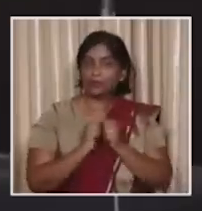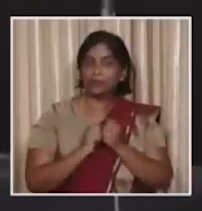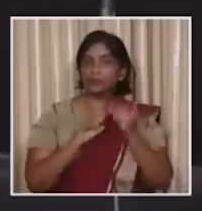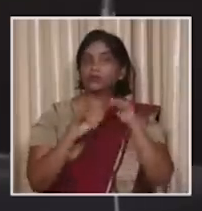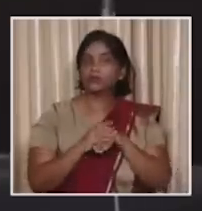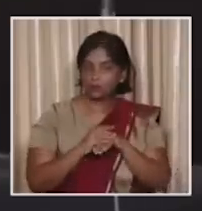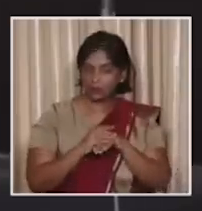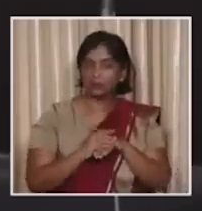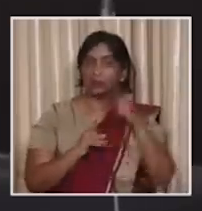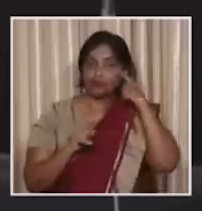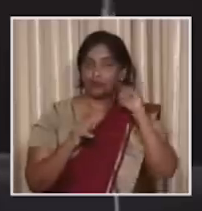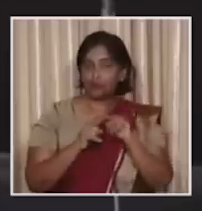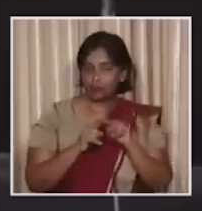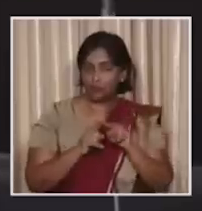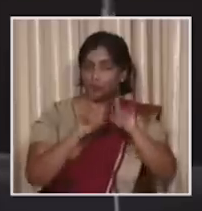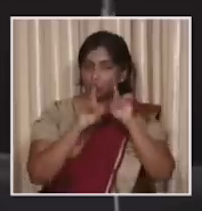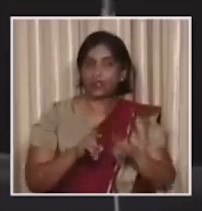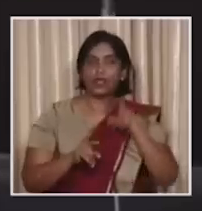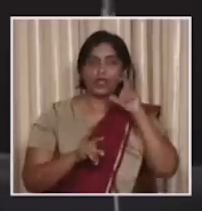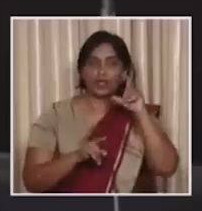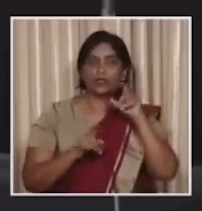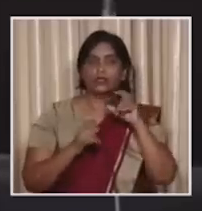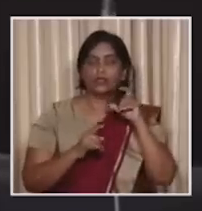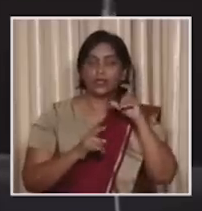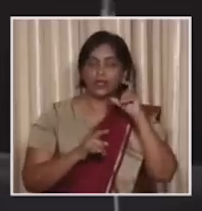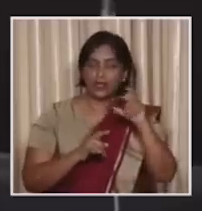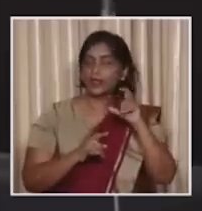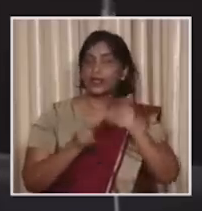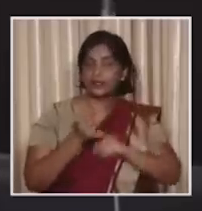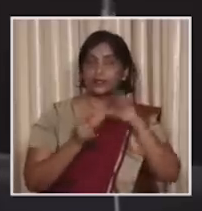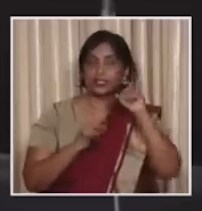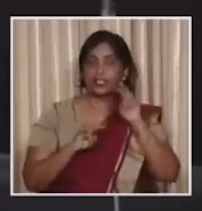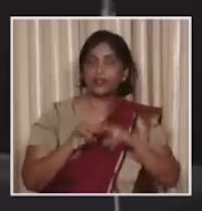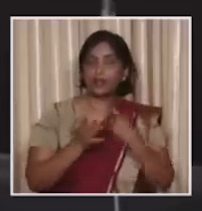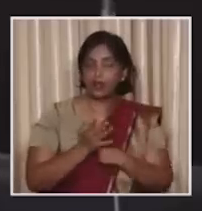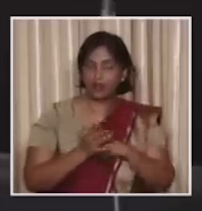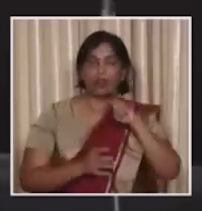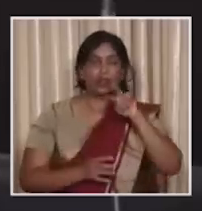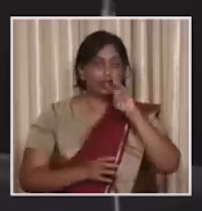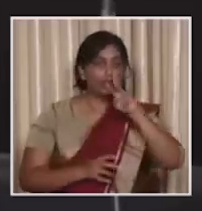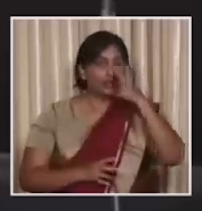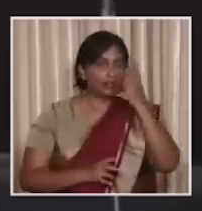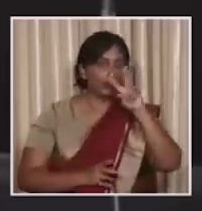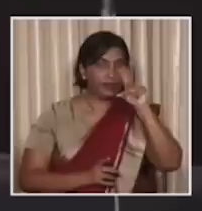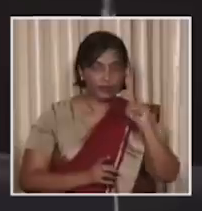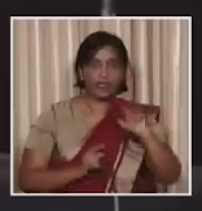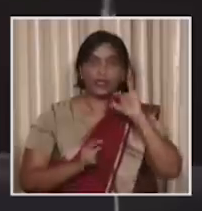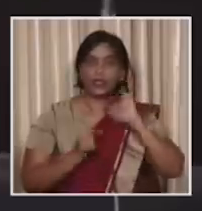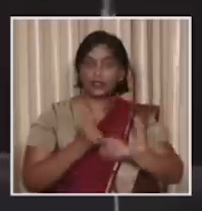බඳවා ගැනීම සම්බන්ධව SCFR 93/2021, SCFR 26/2021,